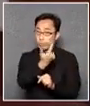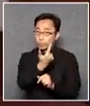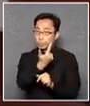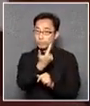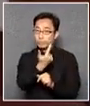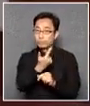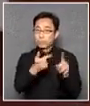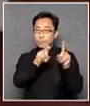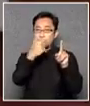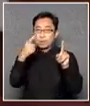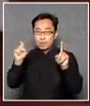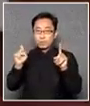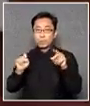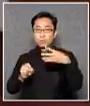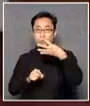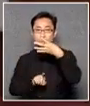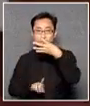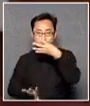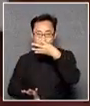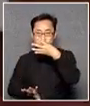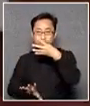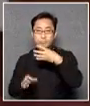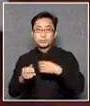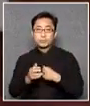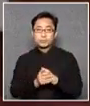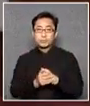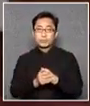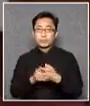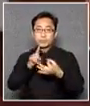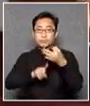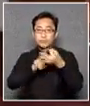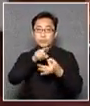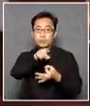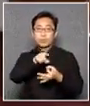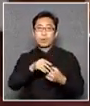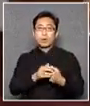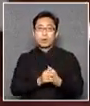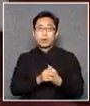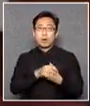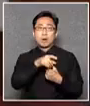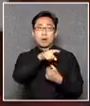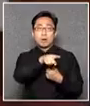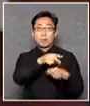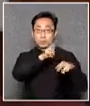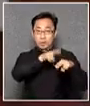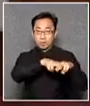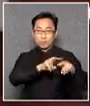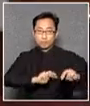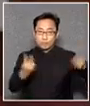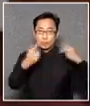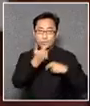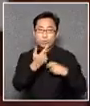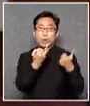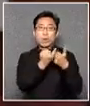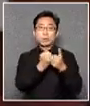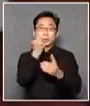喺1989年4月15日。胡耀邦逝世嗰日，大陸掀起神州巨變，學生爭